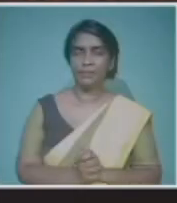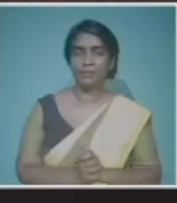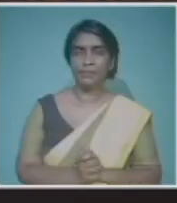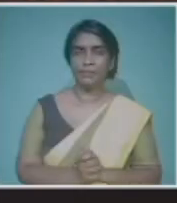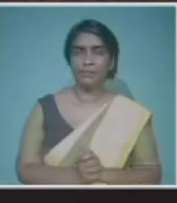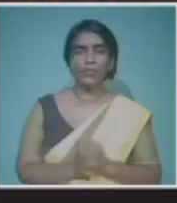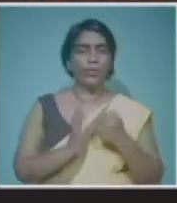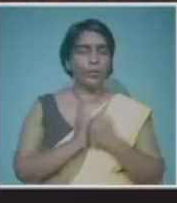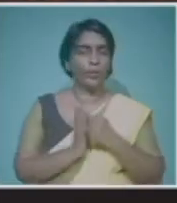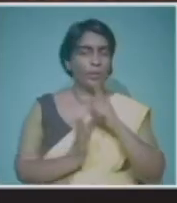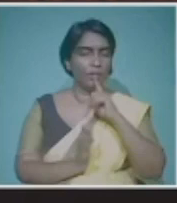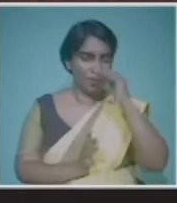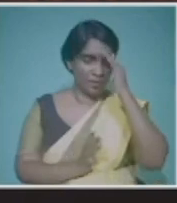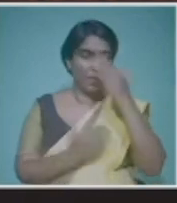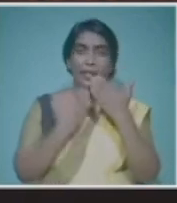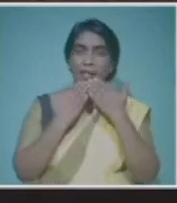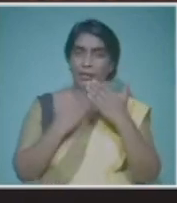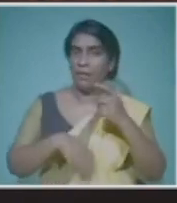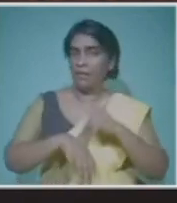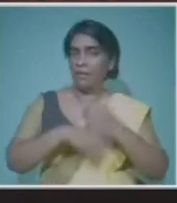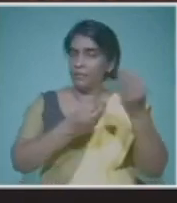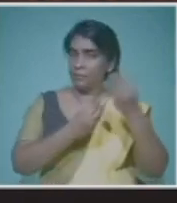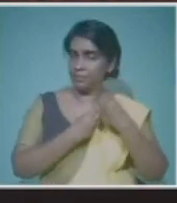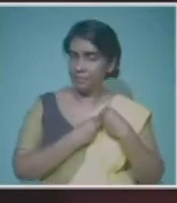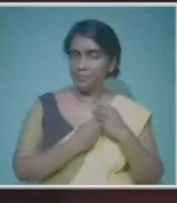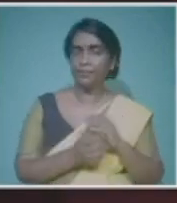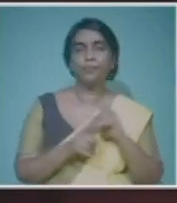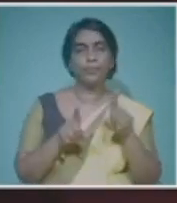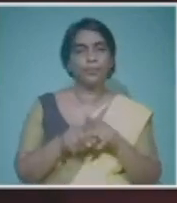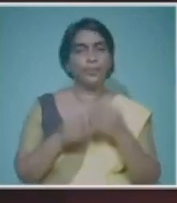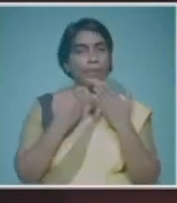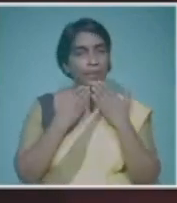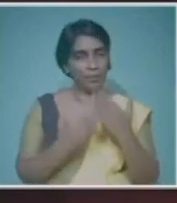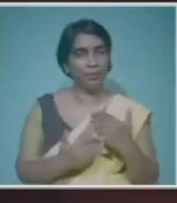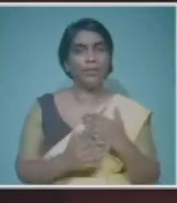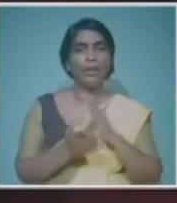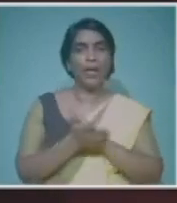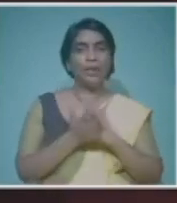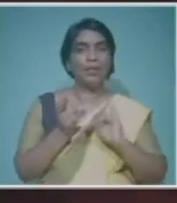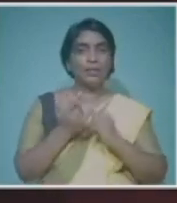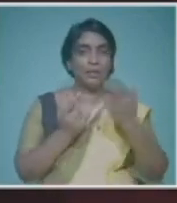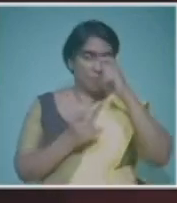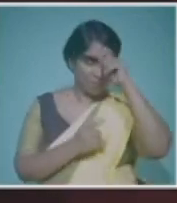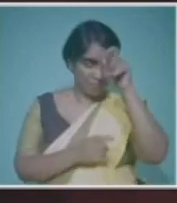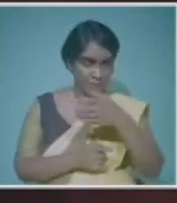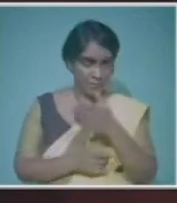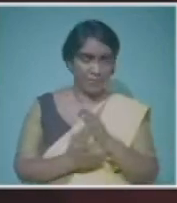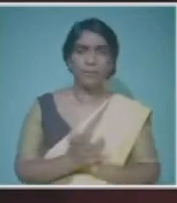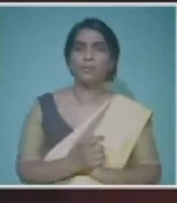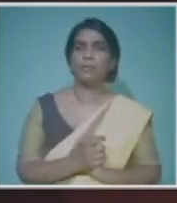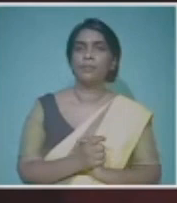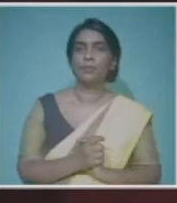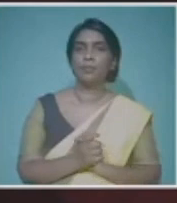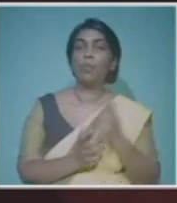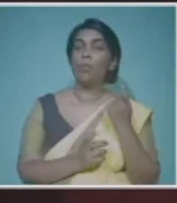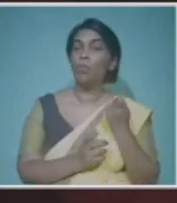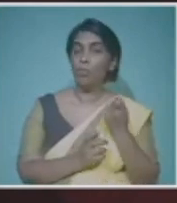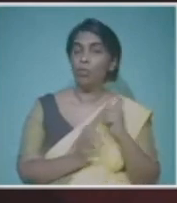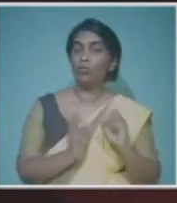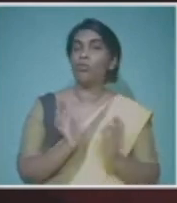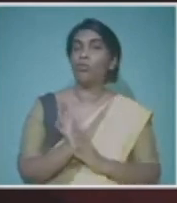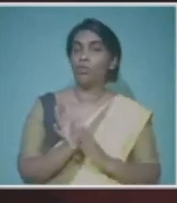ගරු කථානායකතුමනි ස්තුතිවන්ත වෙන අවස්ථාව ලබා දීම පිළිබඳව ඒ වගේම ස්තුතිවන්ත වෙනවා හර්ෂත් සිල්ලා මන්ත්‍රීතුමාටත් මුදල්